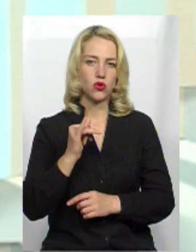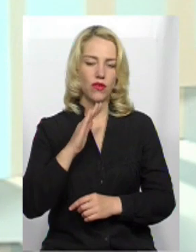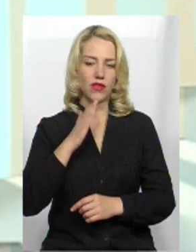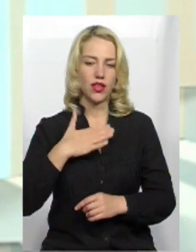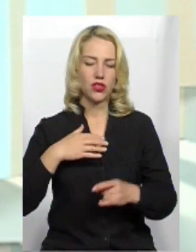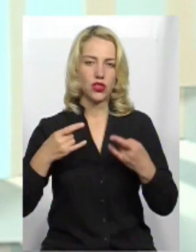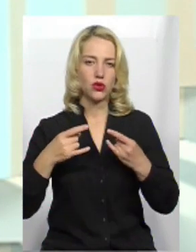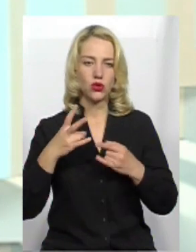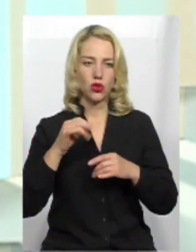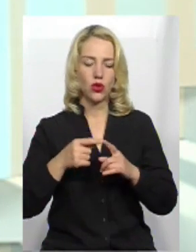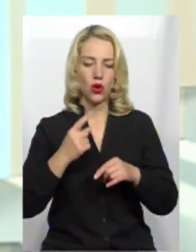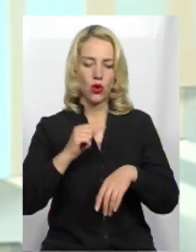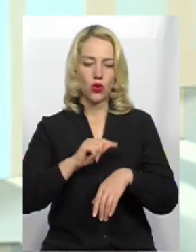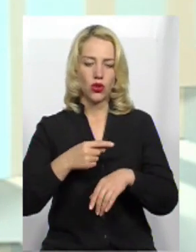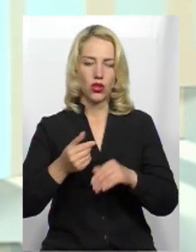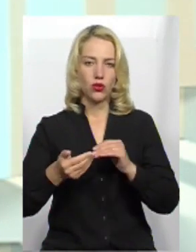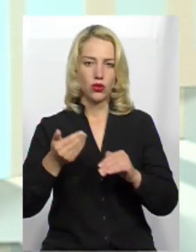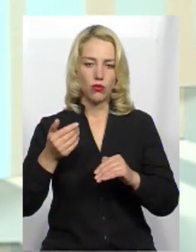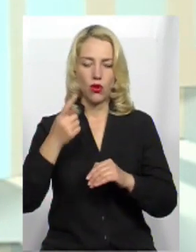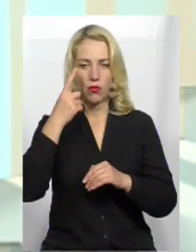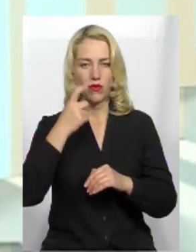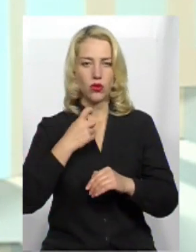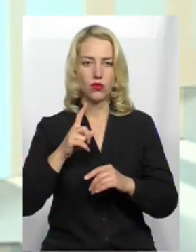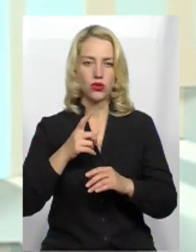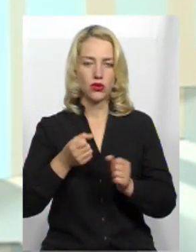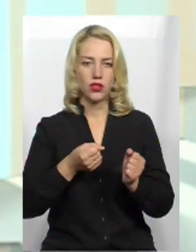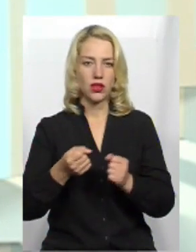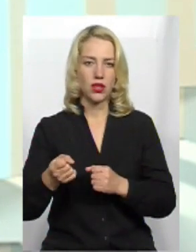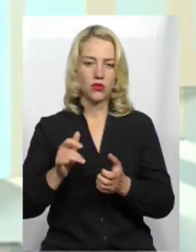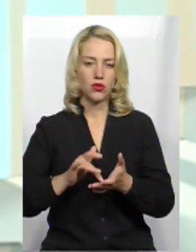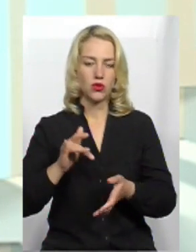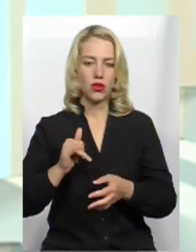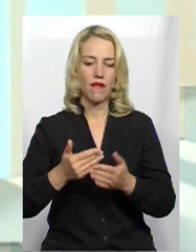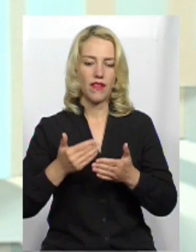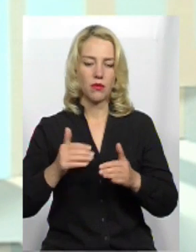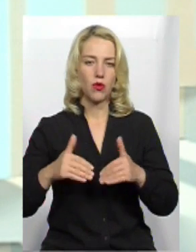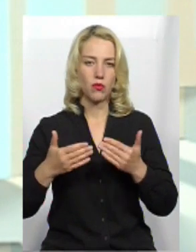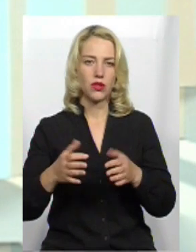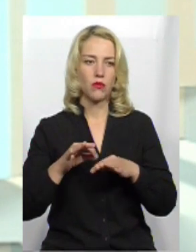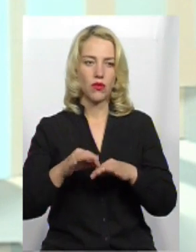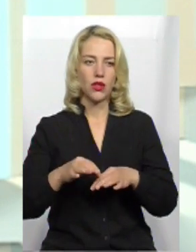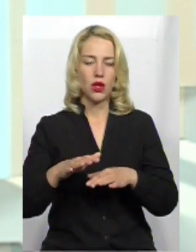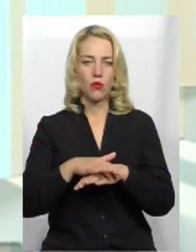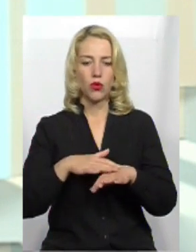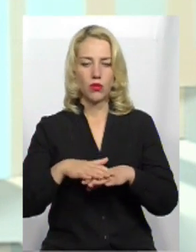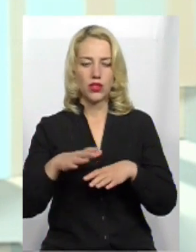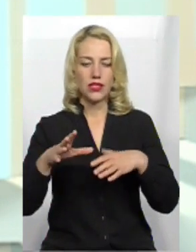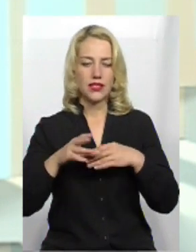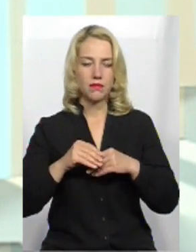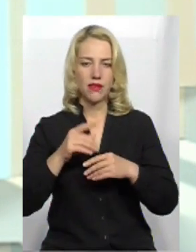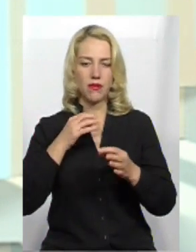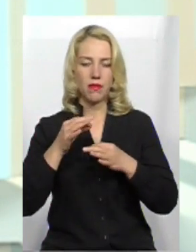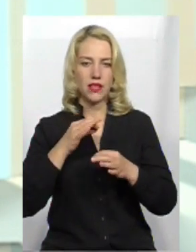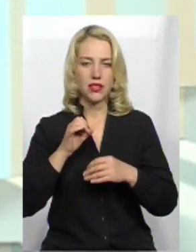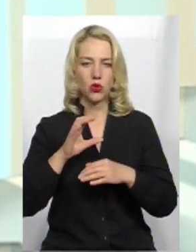студії сьогодні, проте годину тому повідомила, що затримується у столиці. Від пропозиції провести публічну співбесіду у скайпі